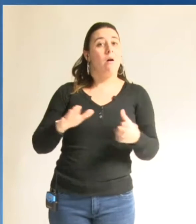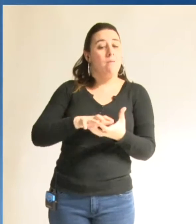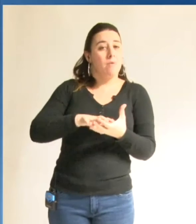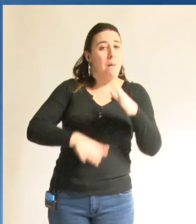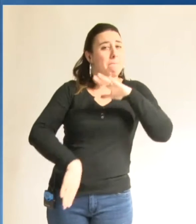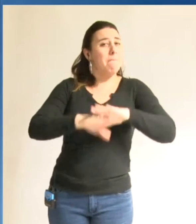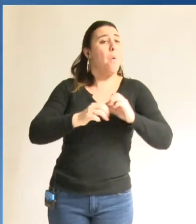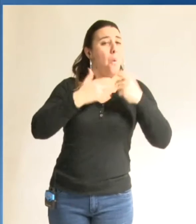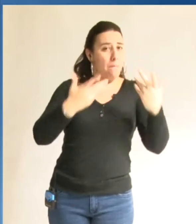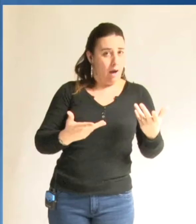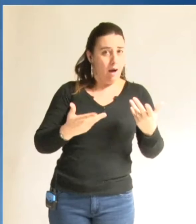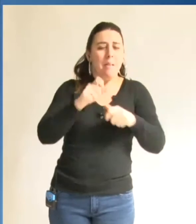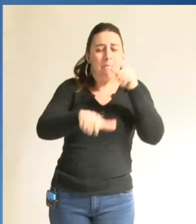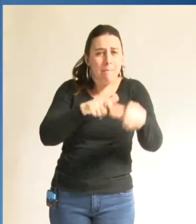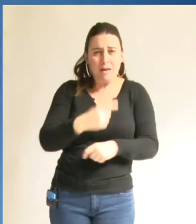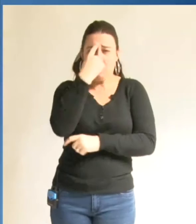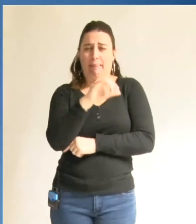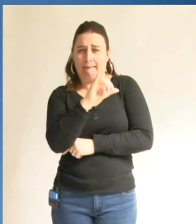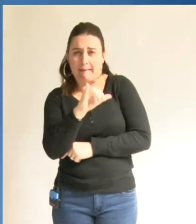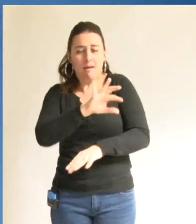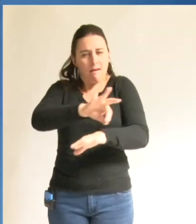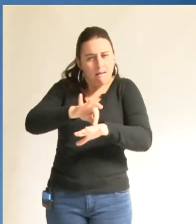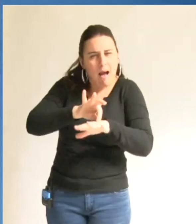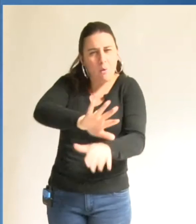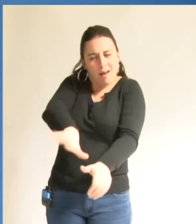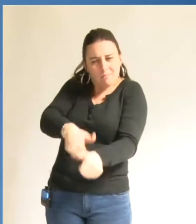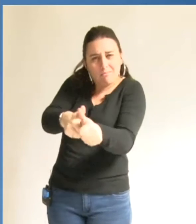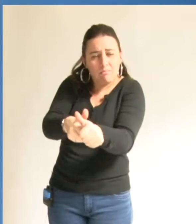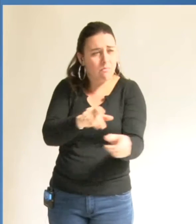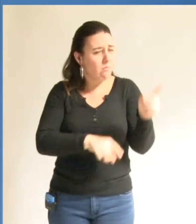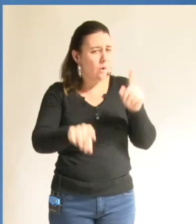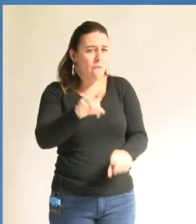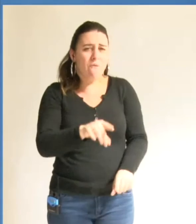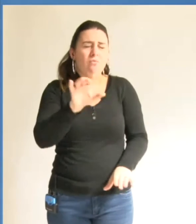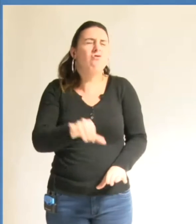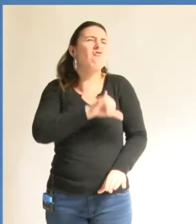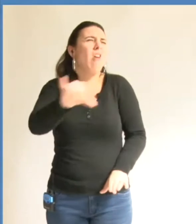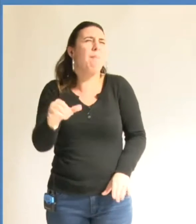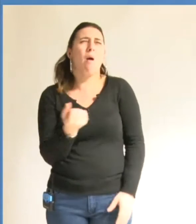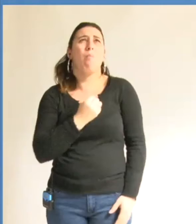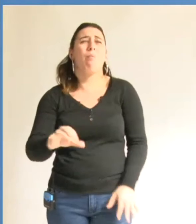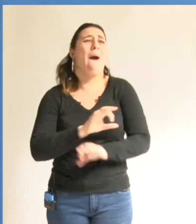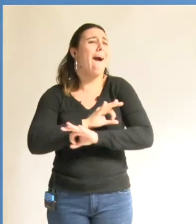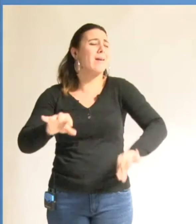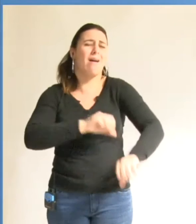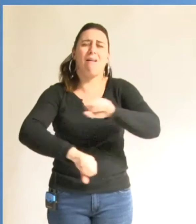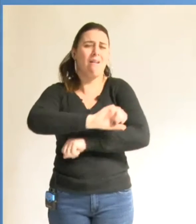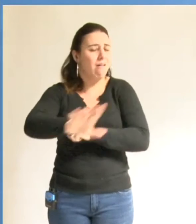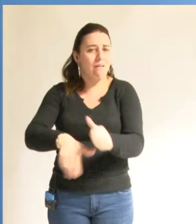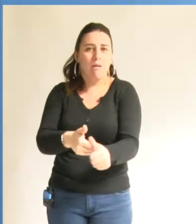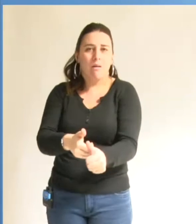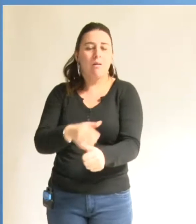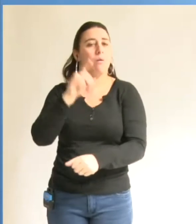personnes qu'elle peut recevoir, le nombre, etc., les accompagner, ce que vous ne faites absolument pas. Absolument pas. Parce que